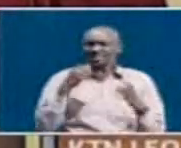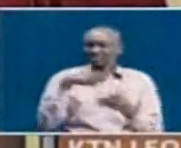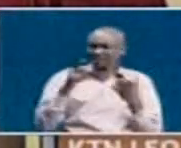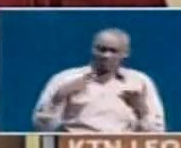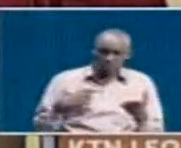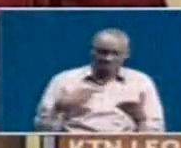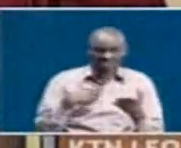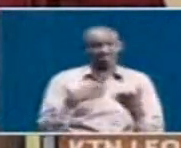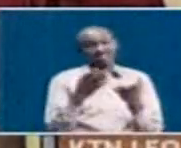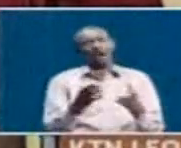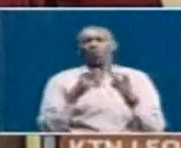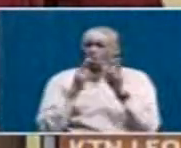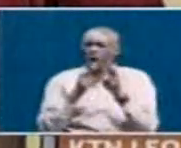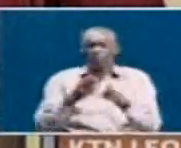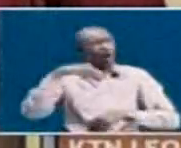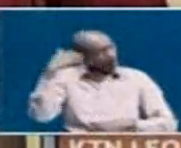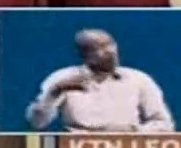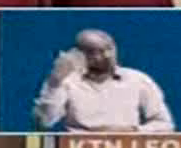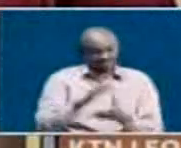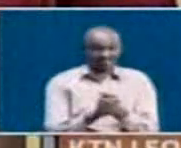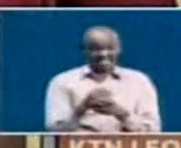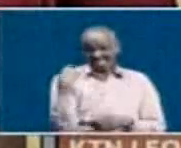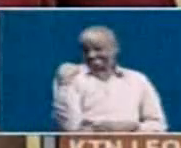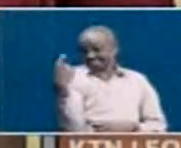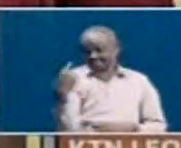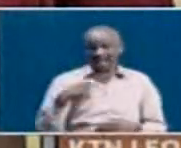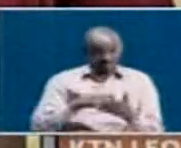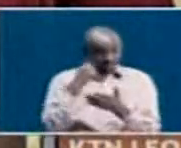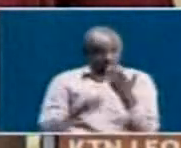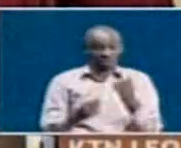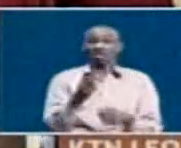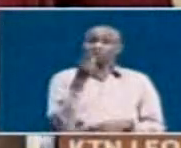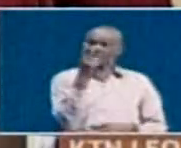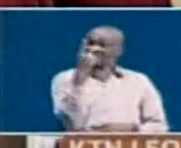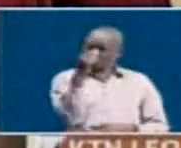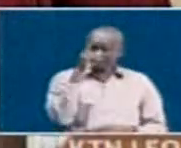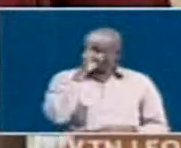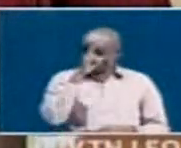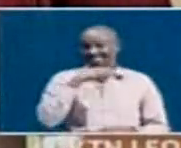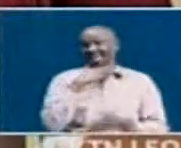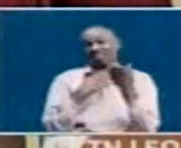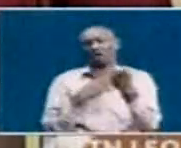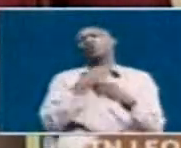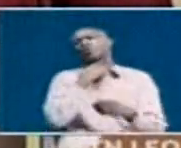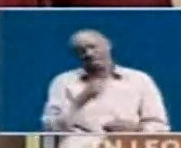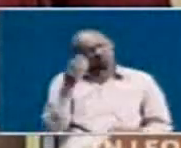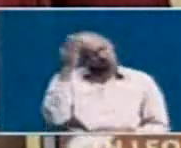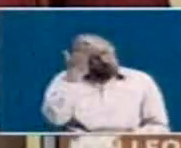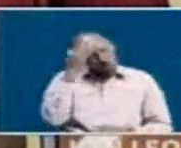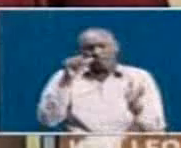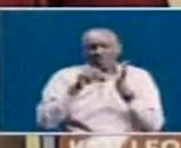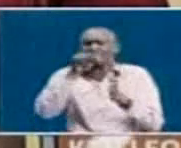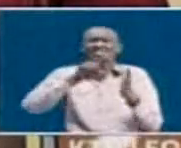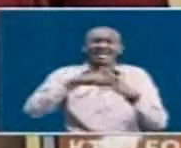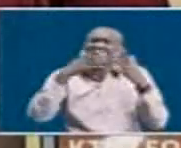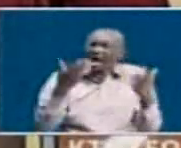katika uwanja wa vita kila uchao. Hivi majuzi zaidi ya maafisa 21 waliweza kuuawa katika eneo hilo. Tungependa kujua je, chanzo cha